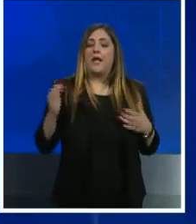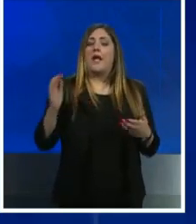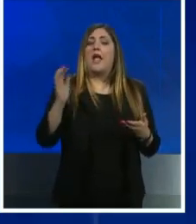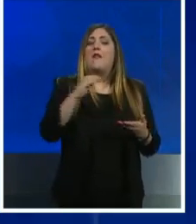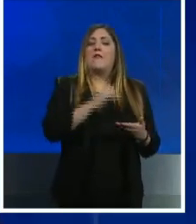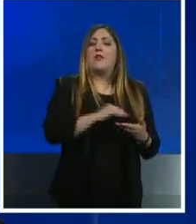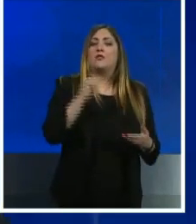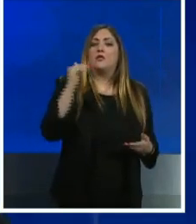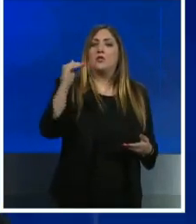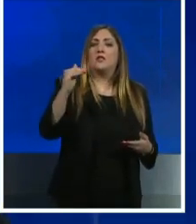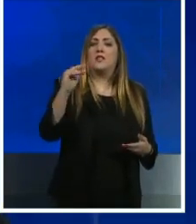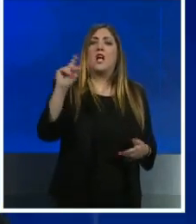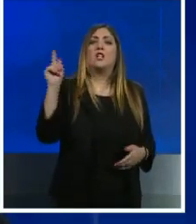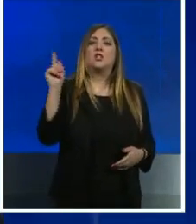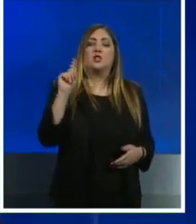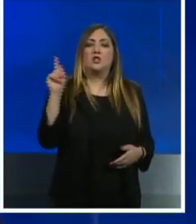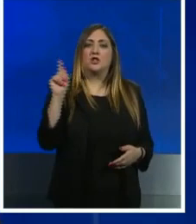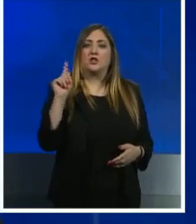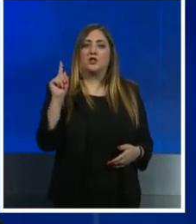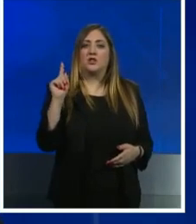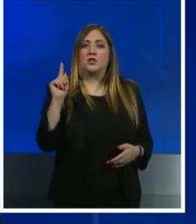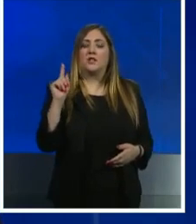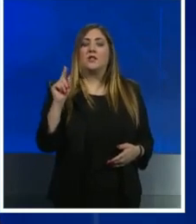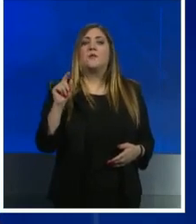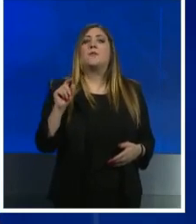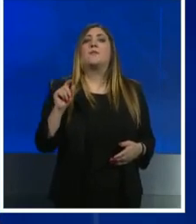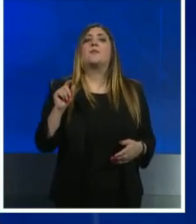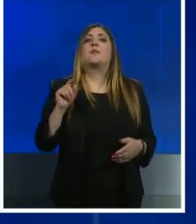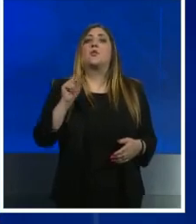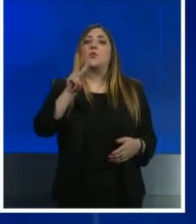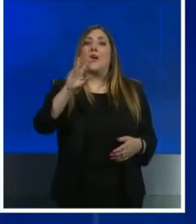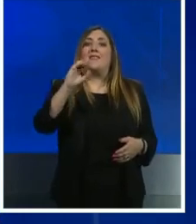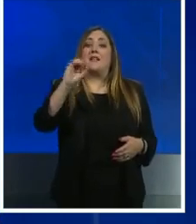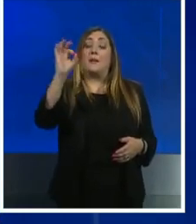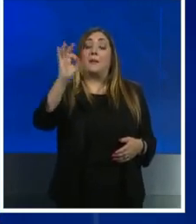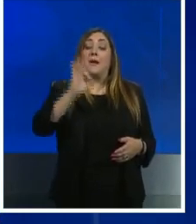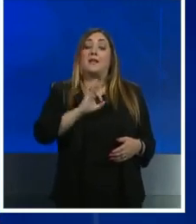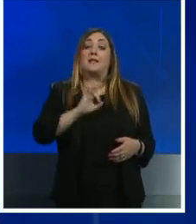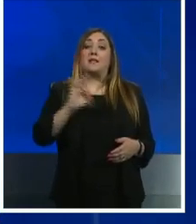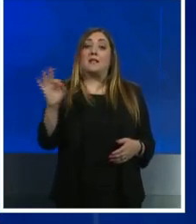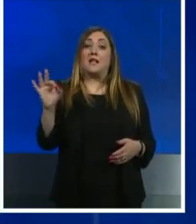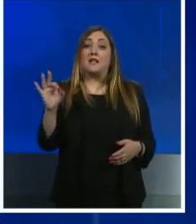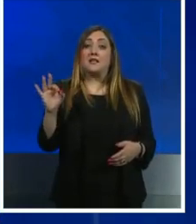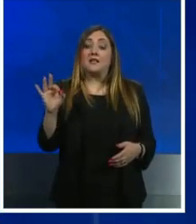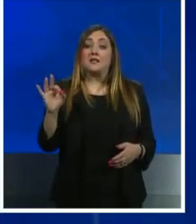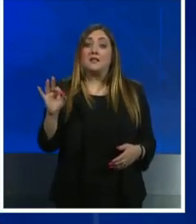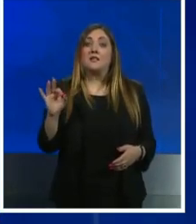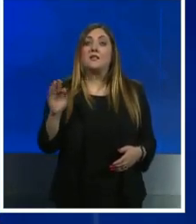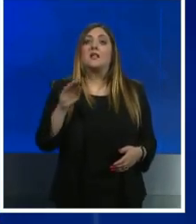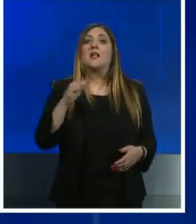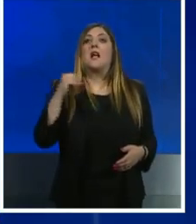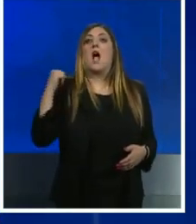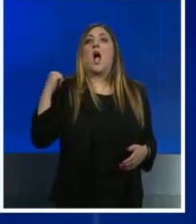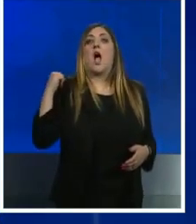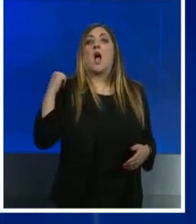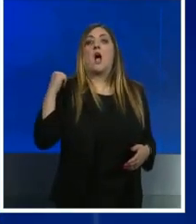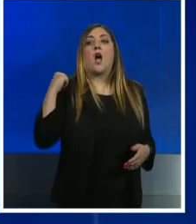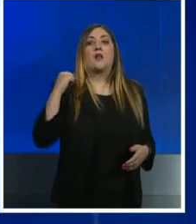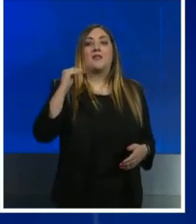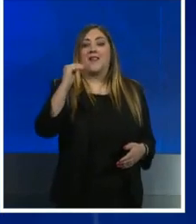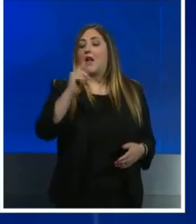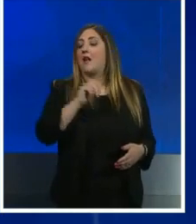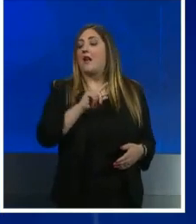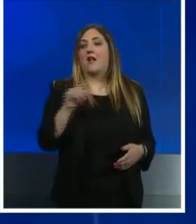nett hija ristretta għal dawk l-20% li m'għandhom mhumiex sit ta' darhom. Dawk